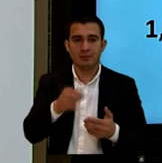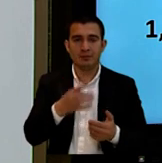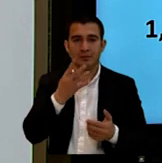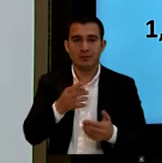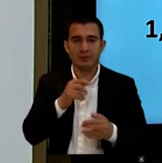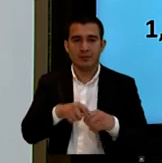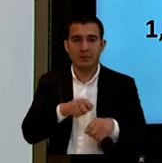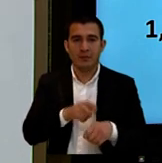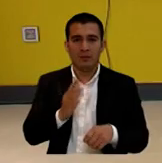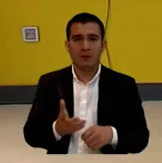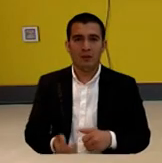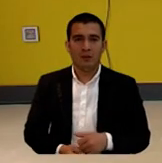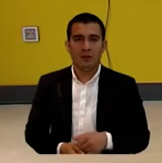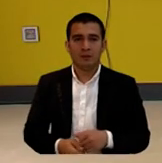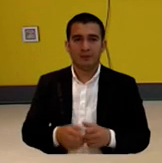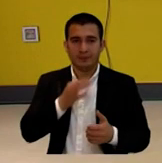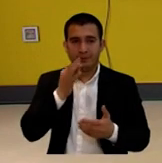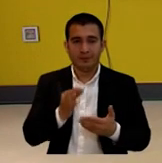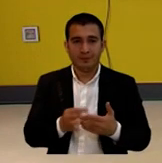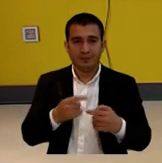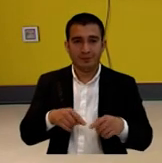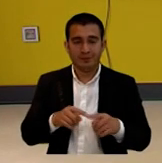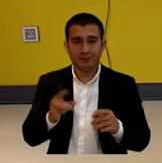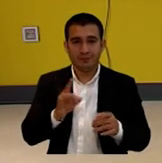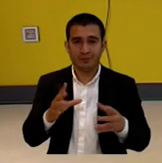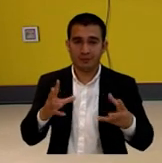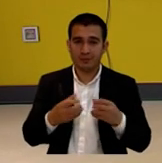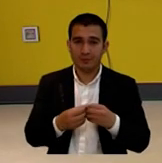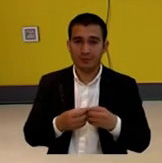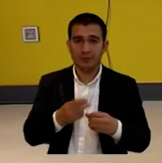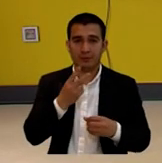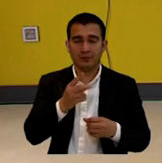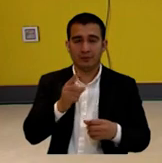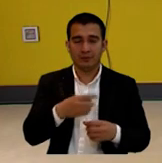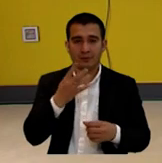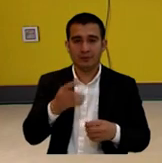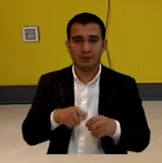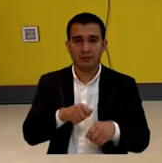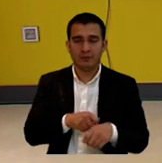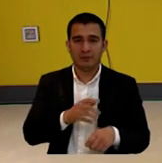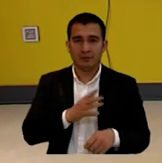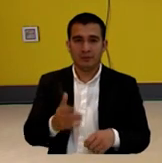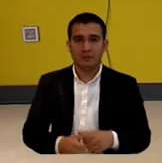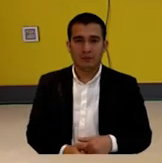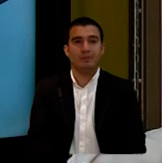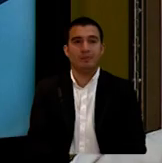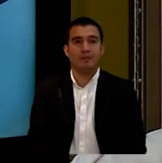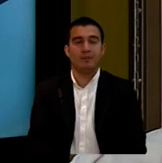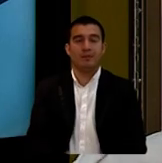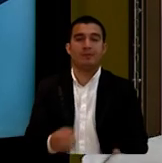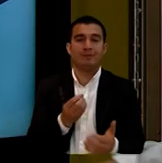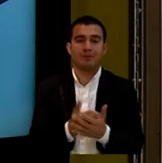2.4 metr kelib chiqadi. Demak, devorlar orasidagi masofa 2.4 metrga teng ekan.